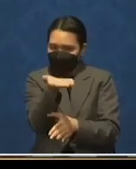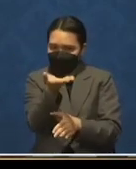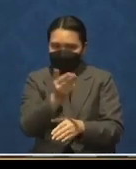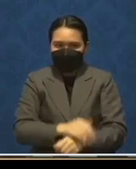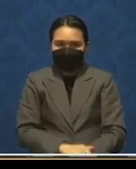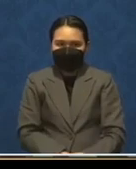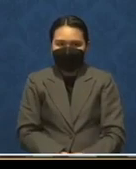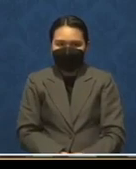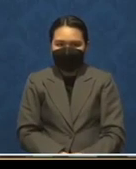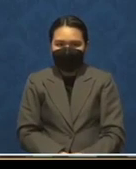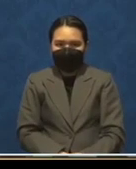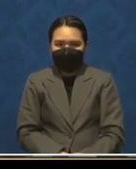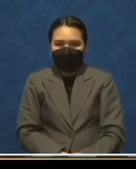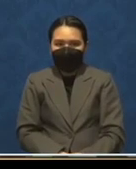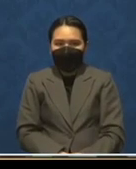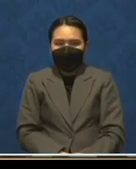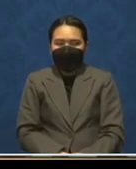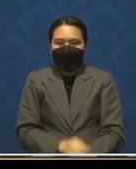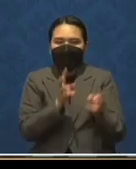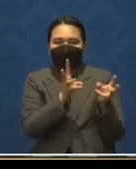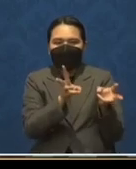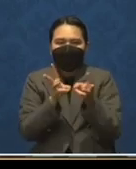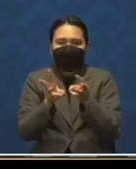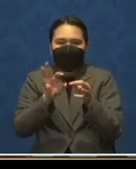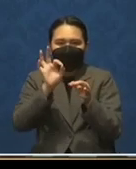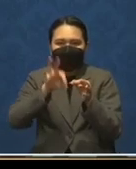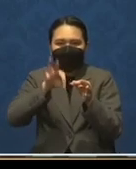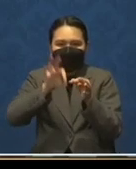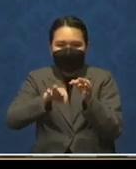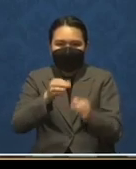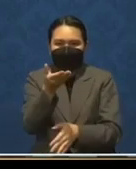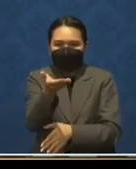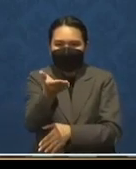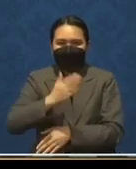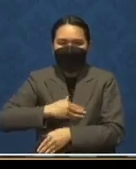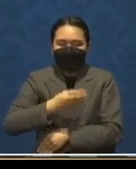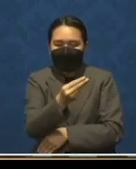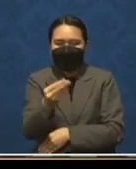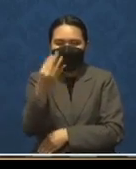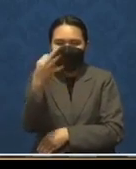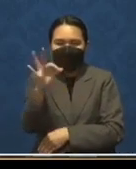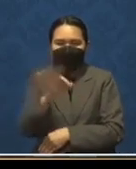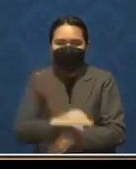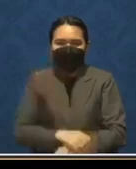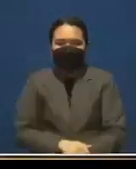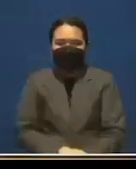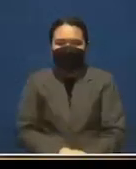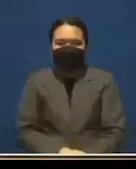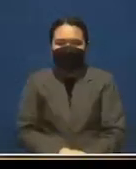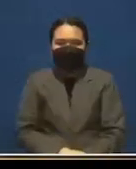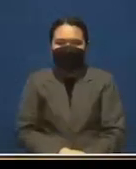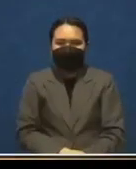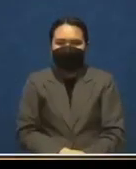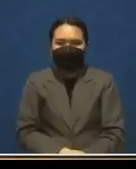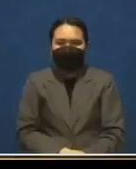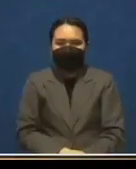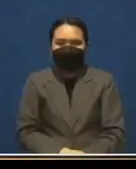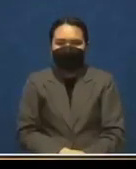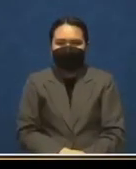อภิวันยวมลุงผมแจกวิธีประหยัดพลังงานช่วยฮะช่วยกันวิธีประหยัดพลังง